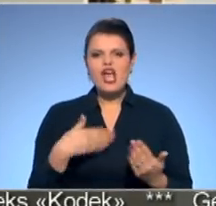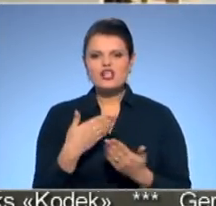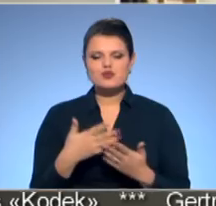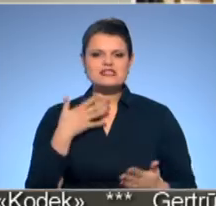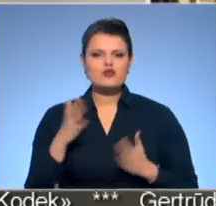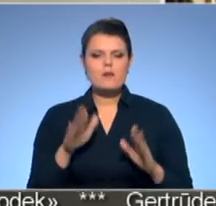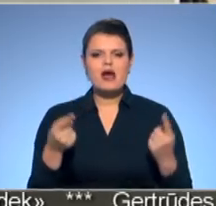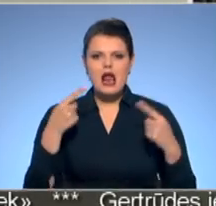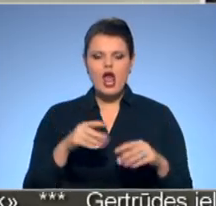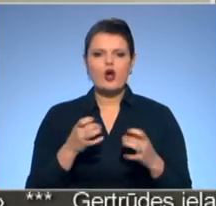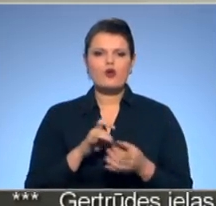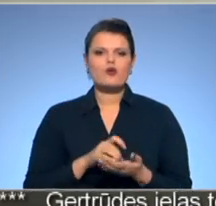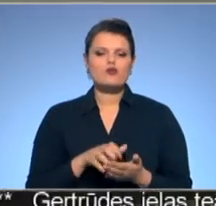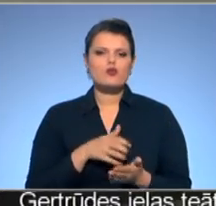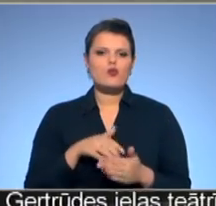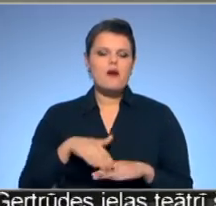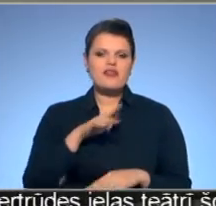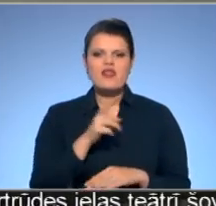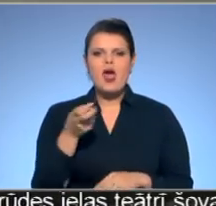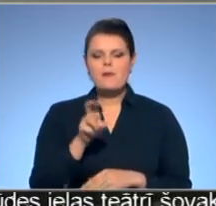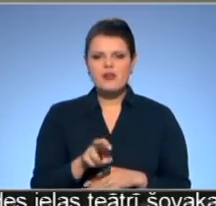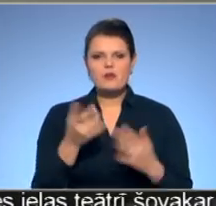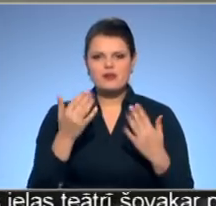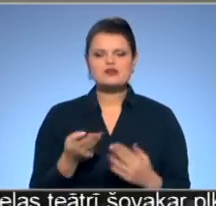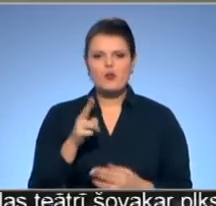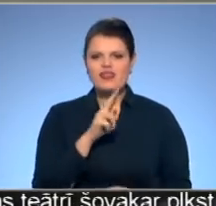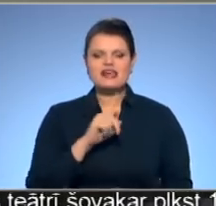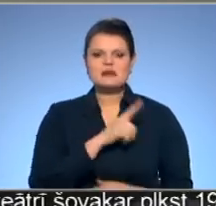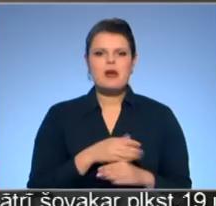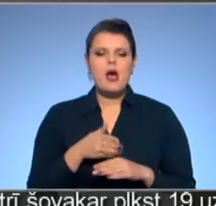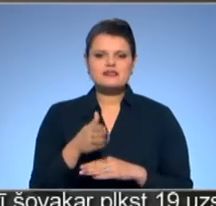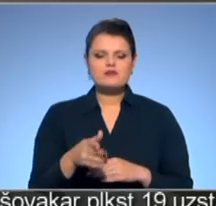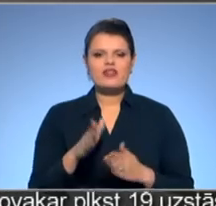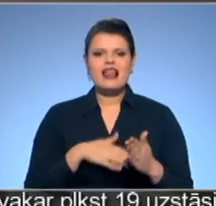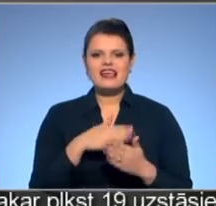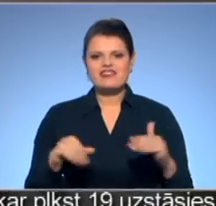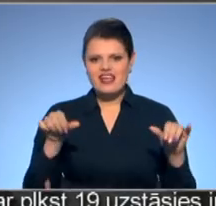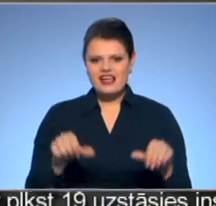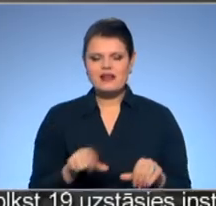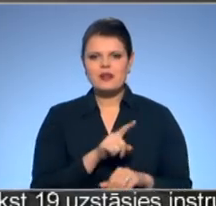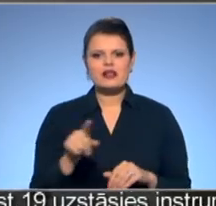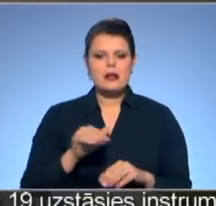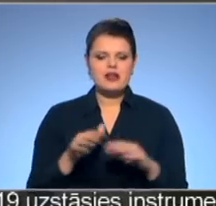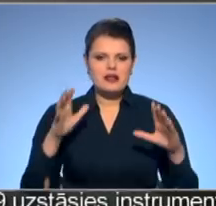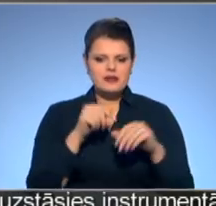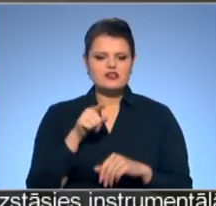dēļ neapmeklētiem kultūras pasākumiem vai nespēja apciemot jau likvidētu kafejnīcu. Tie pilnmēneši, kas te